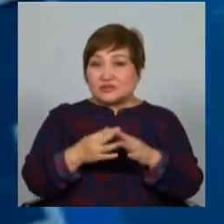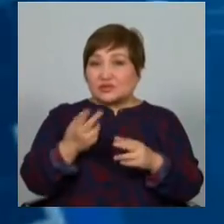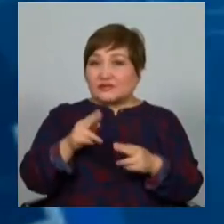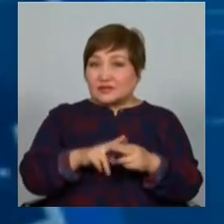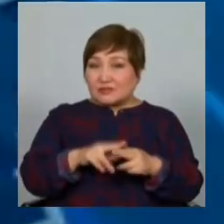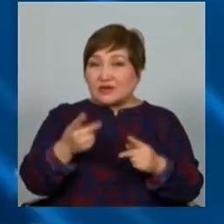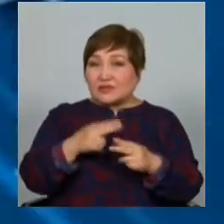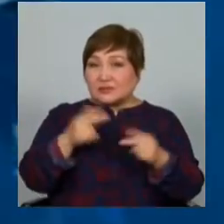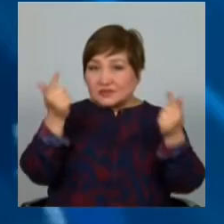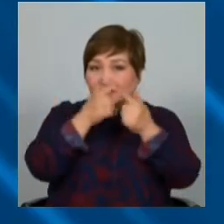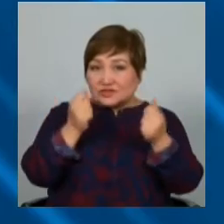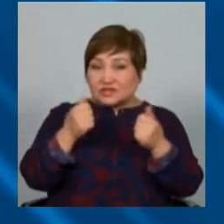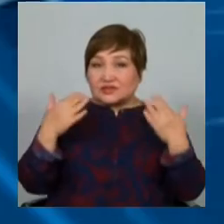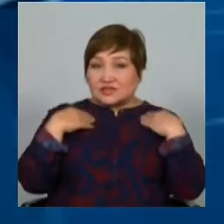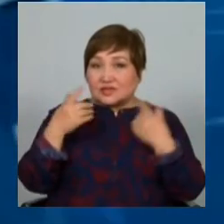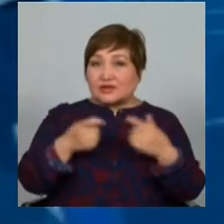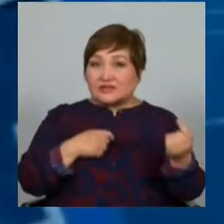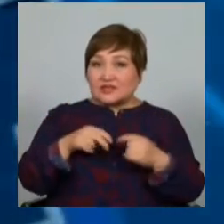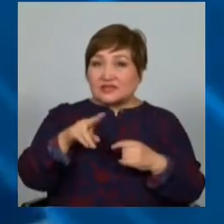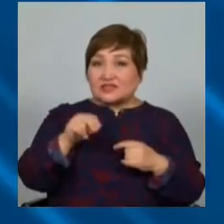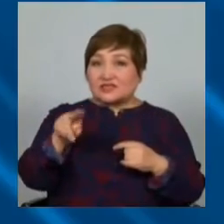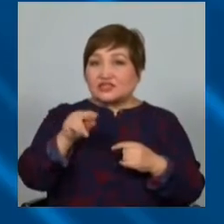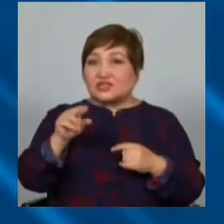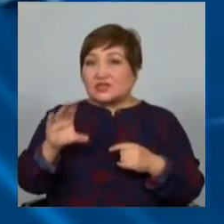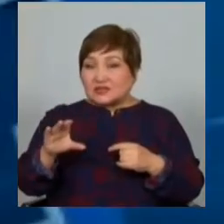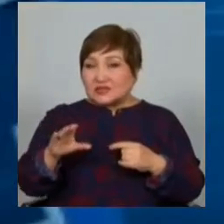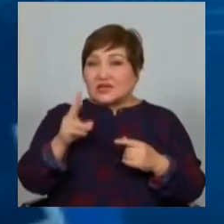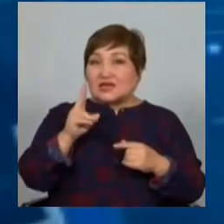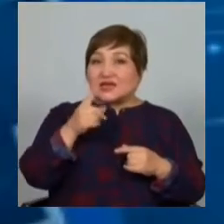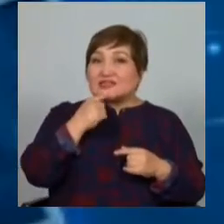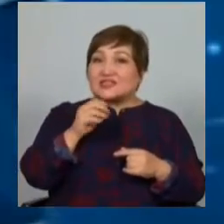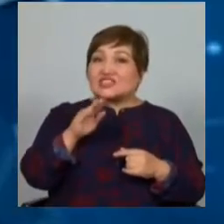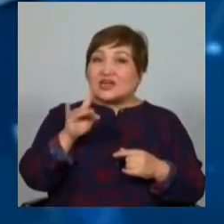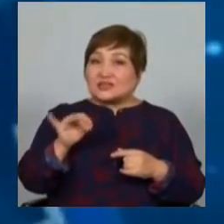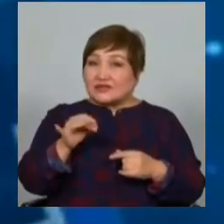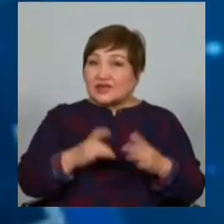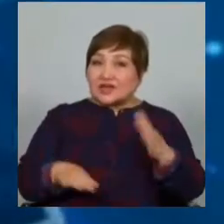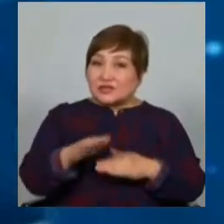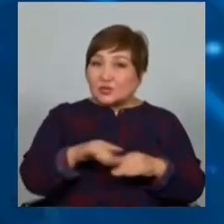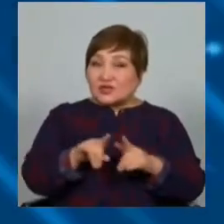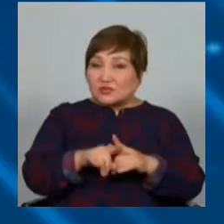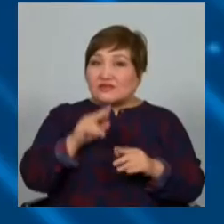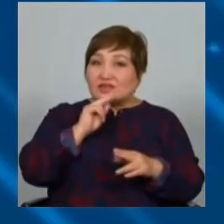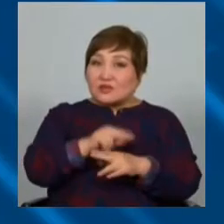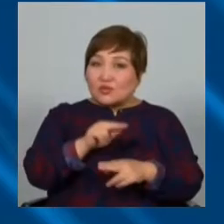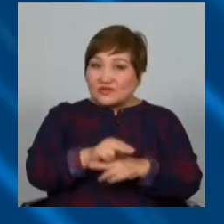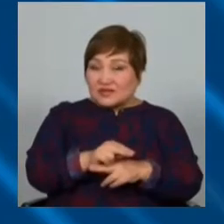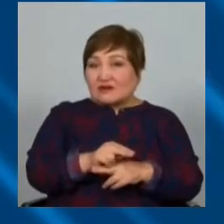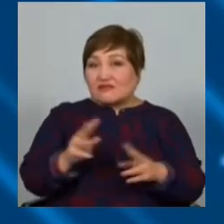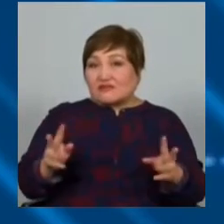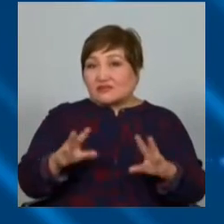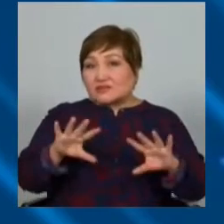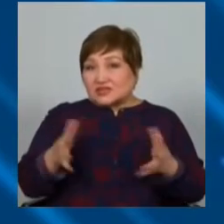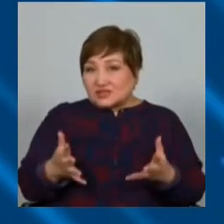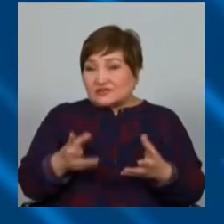сообщил начальник управления ПЧС Кызылжарского района Аслан Ахмеджанов. А вот виновников происшествия, по его словам, все еще не